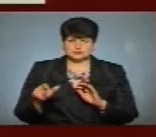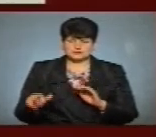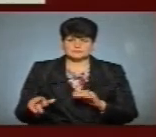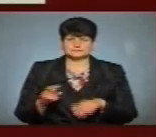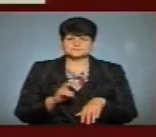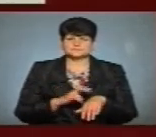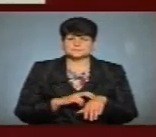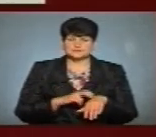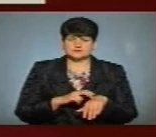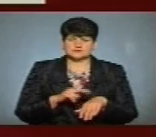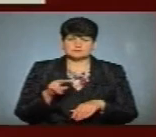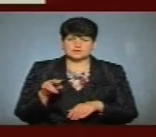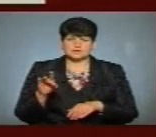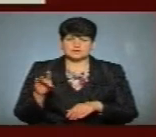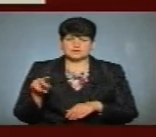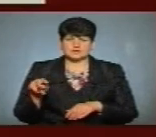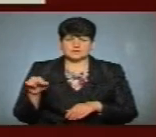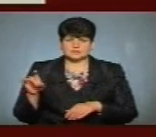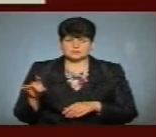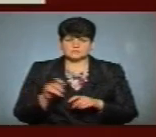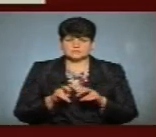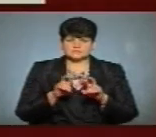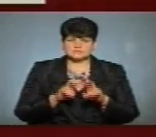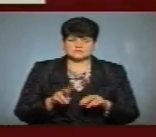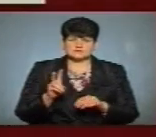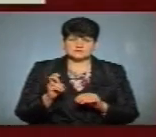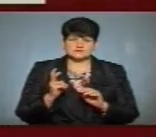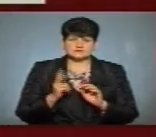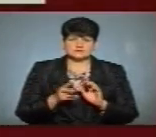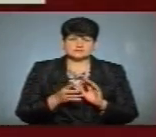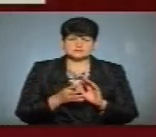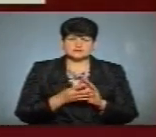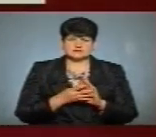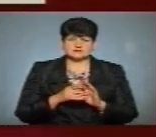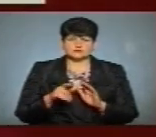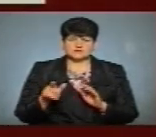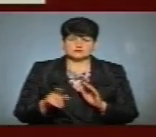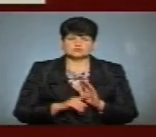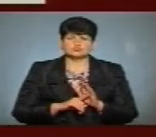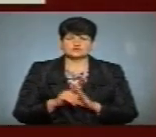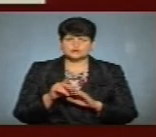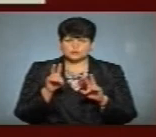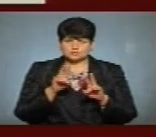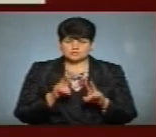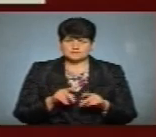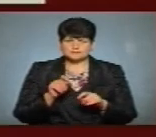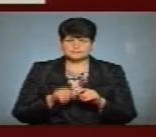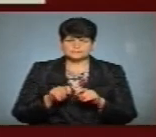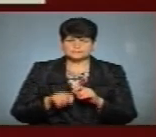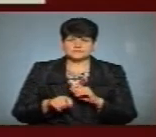методом полімеразно-ланцюгової реакції обстежили 229 осіб, каже Володимир Паничев. Спочатку спостереження протестували